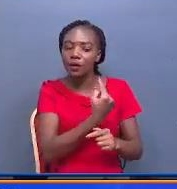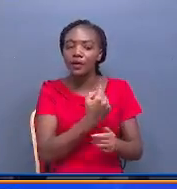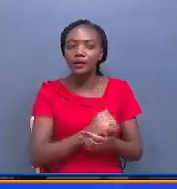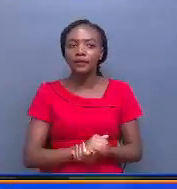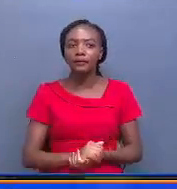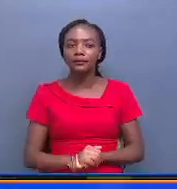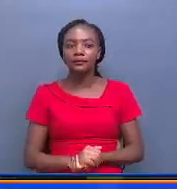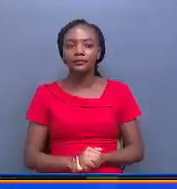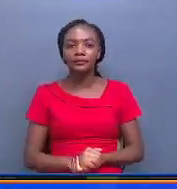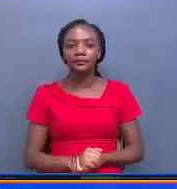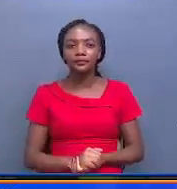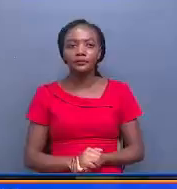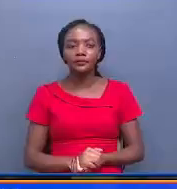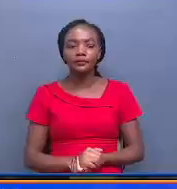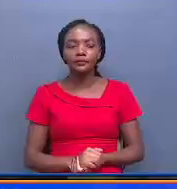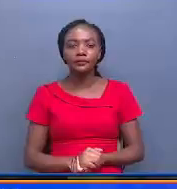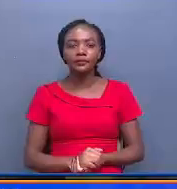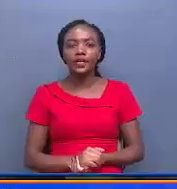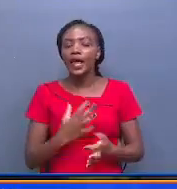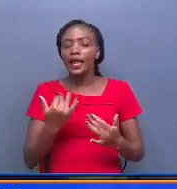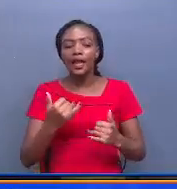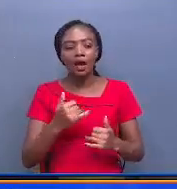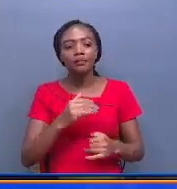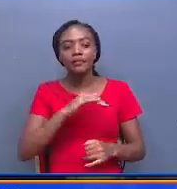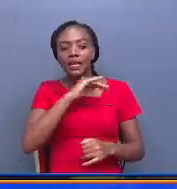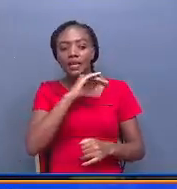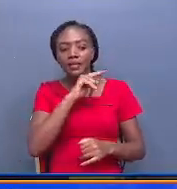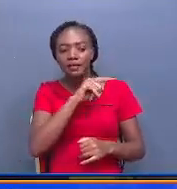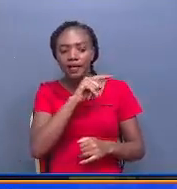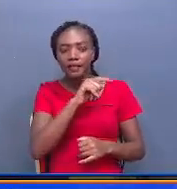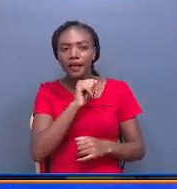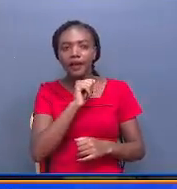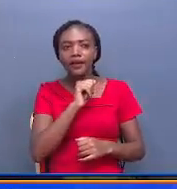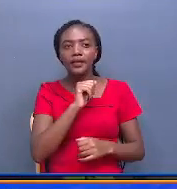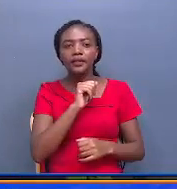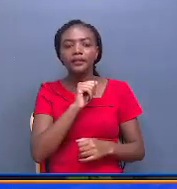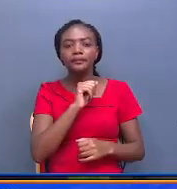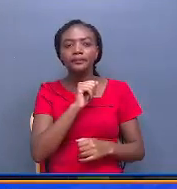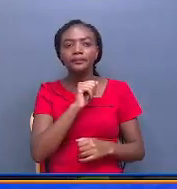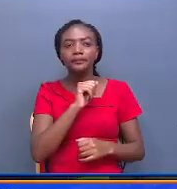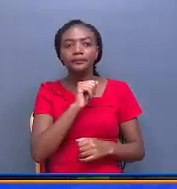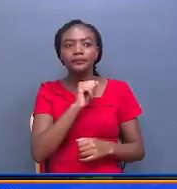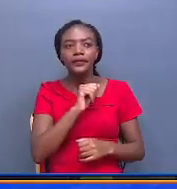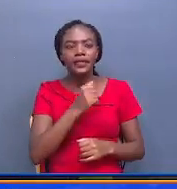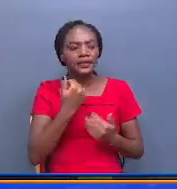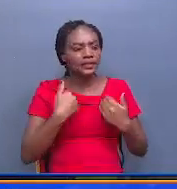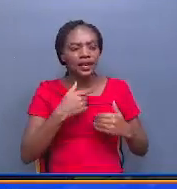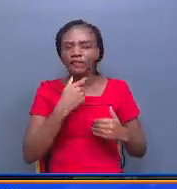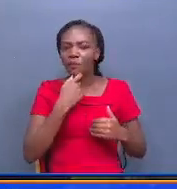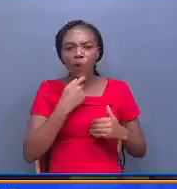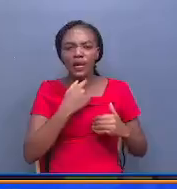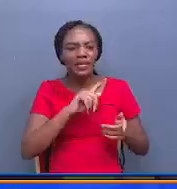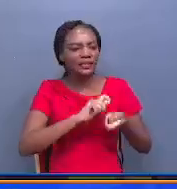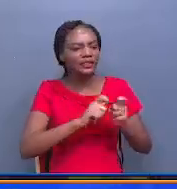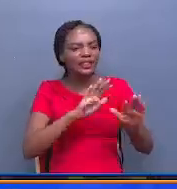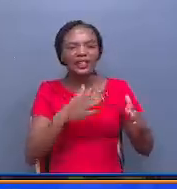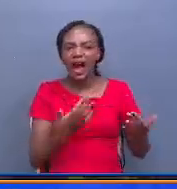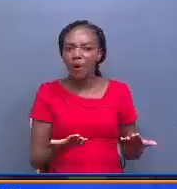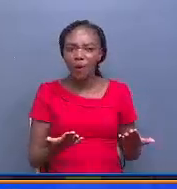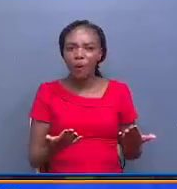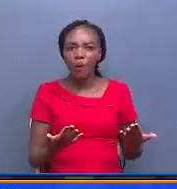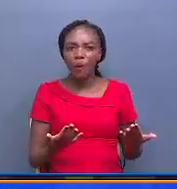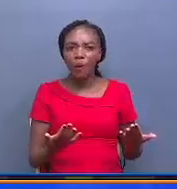aende nyumbani. Yule kitendawili tunasukumiwa saa hizi ni mwingine malaika amefika ama ni yule tunamjua?